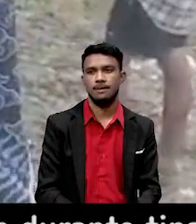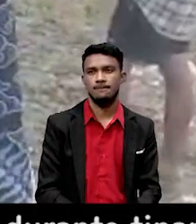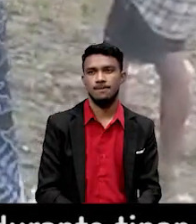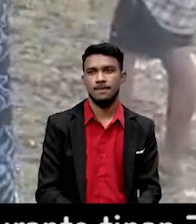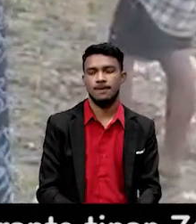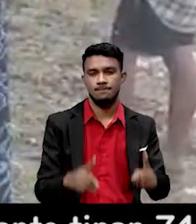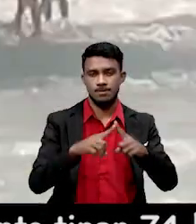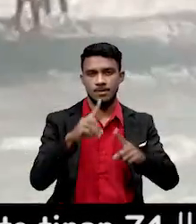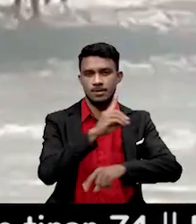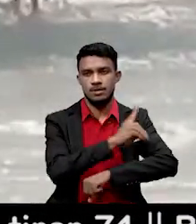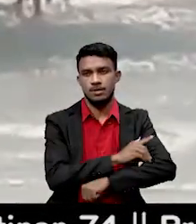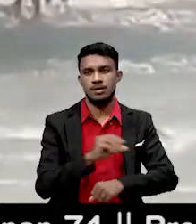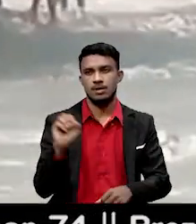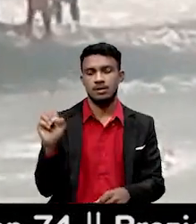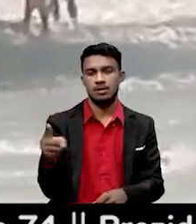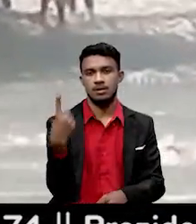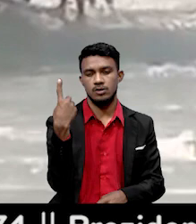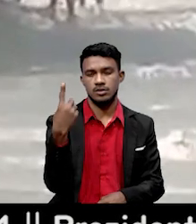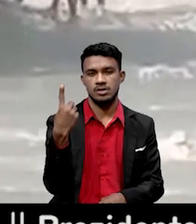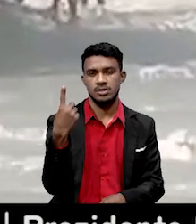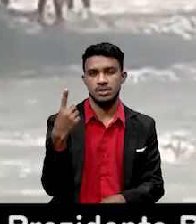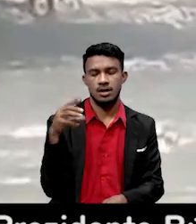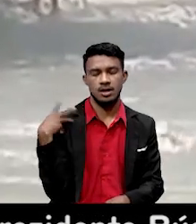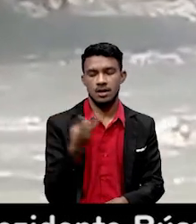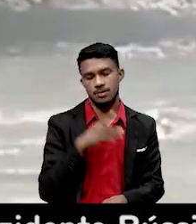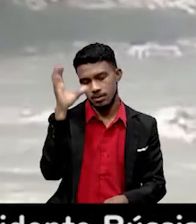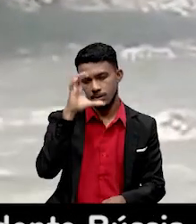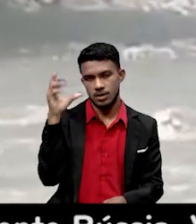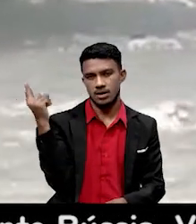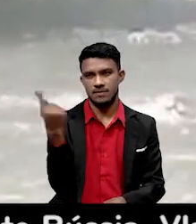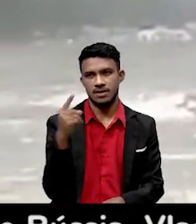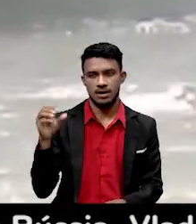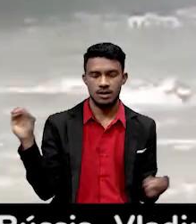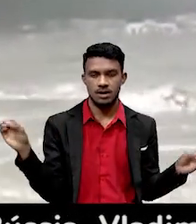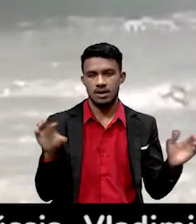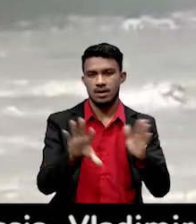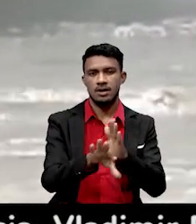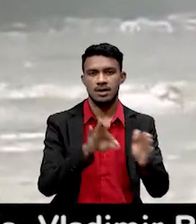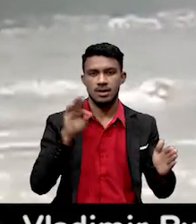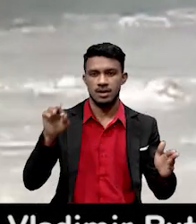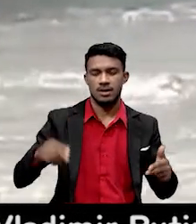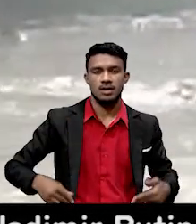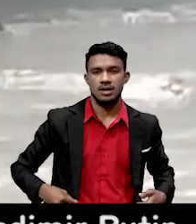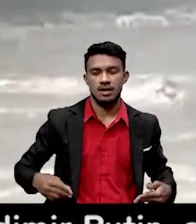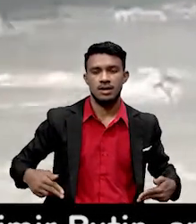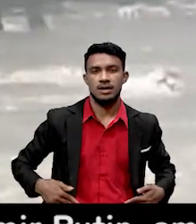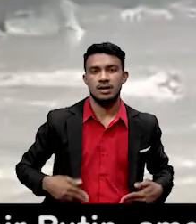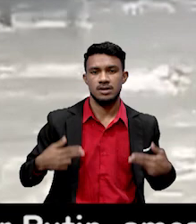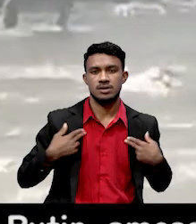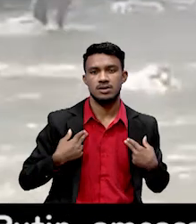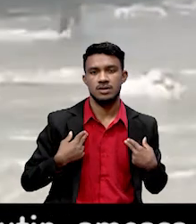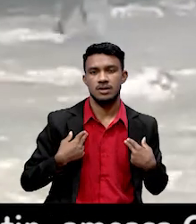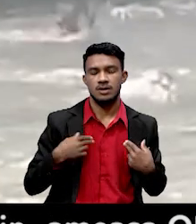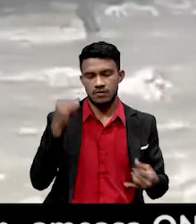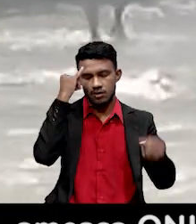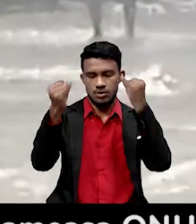ohin dia onzi ami buka nafatin. Maybe la konsege hetan buat nini ising mate. Konforme informasan husi nini